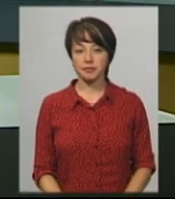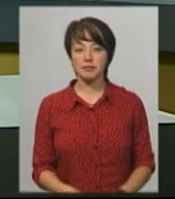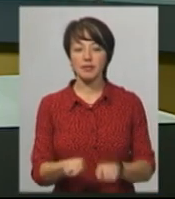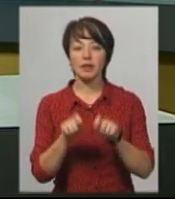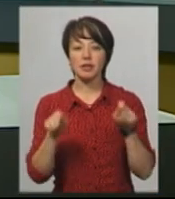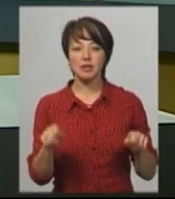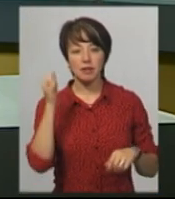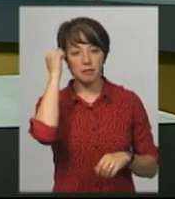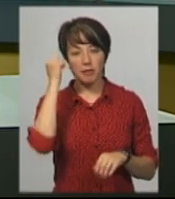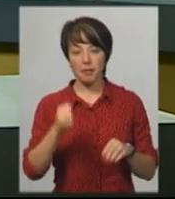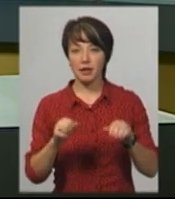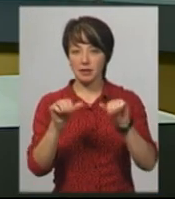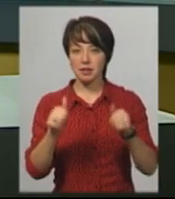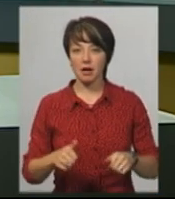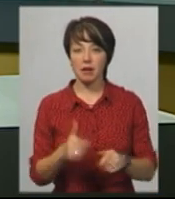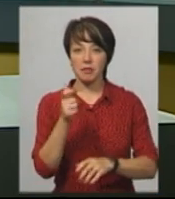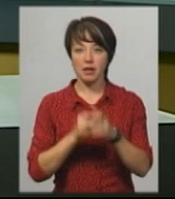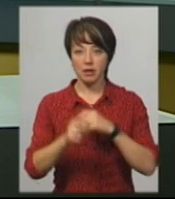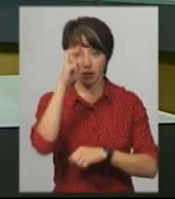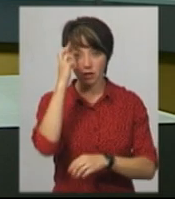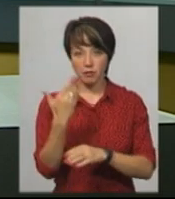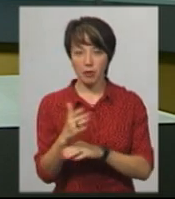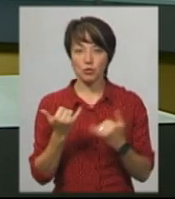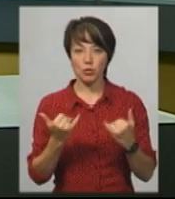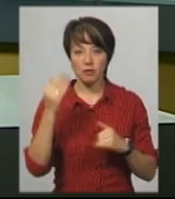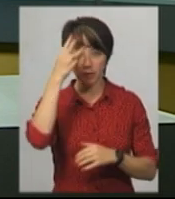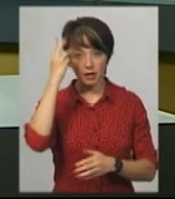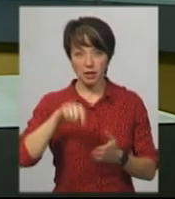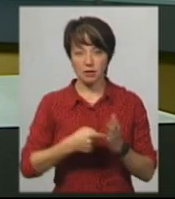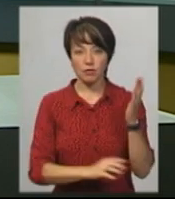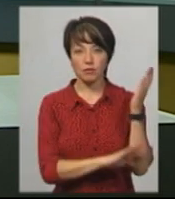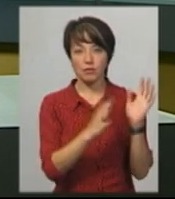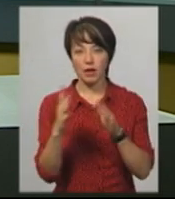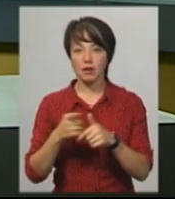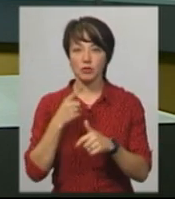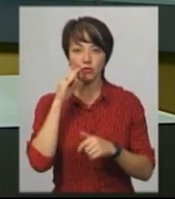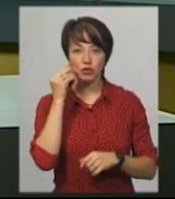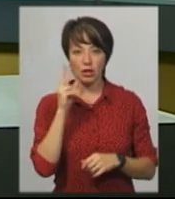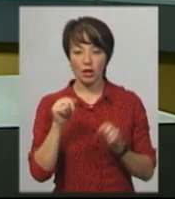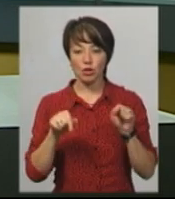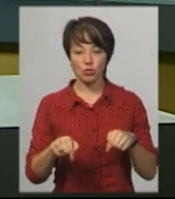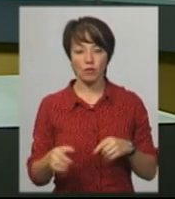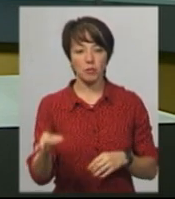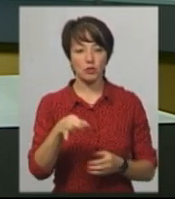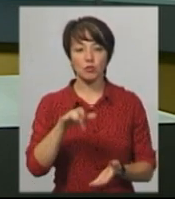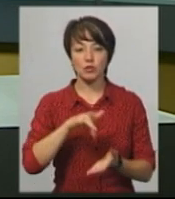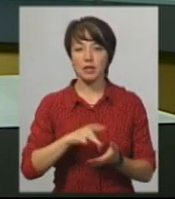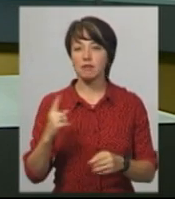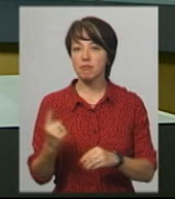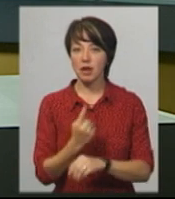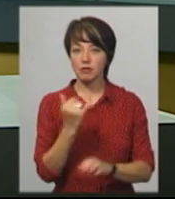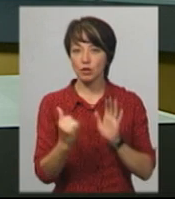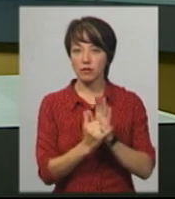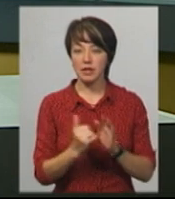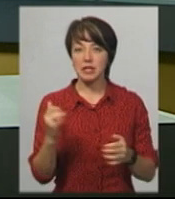Відкрили пам'ятний знак та підняли державний прапор сьогодні у Хмельницькому у сквері імені Тараса Шевченка. Саме тут, в обласному центрі, вперше